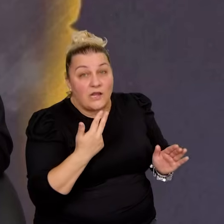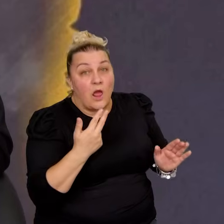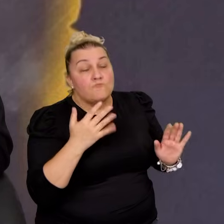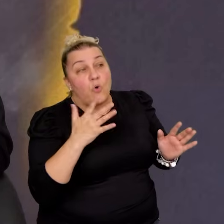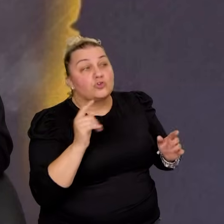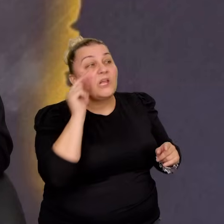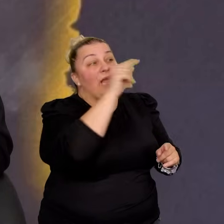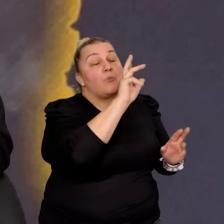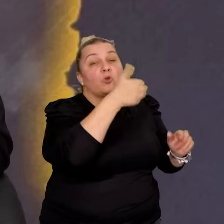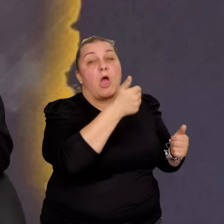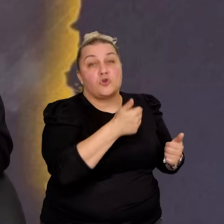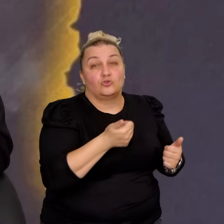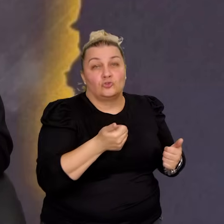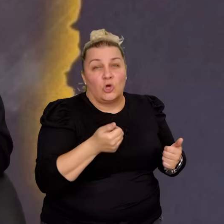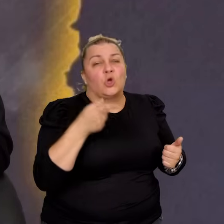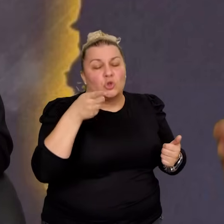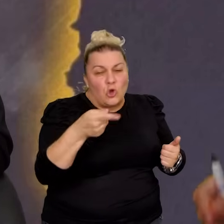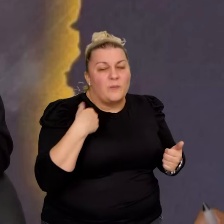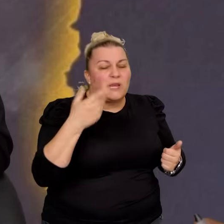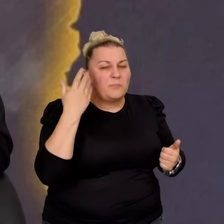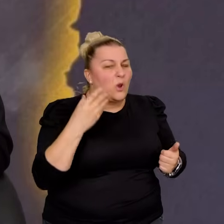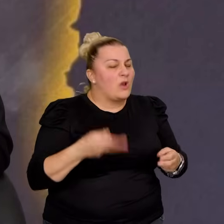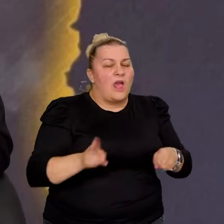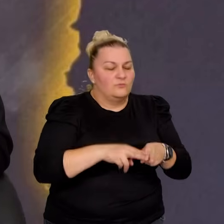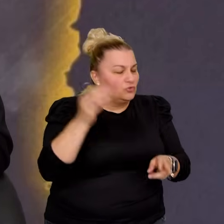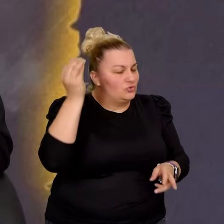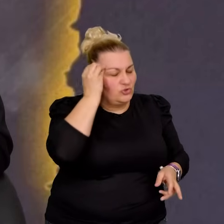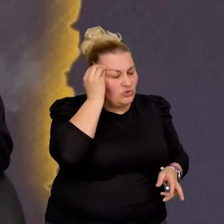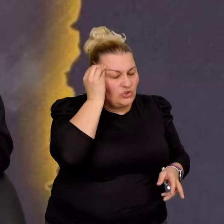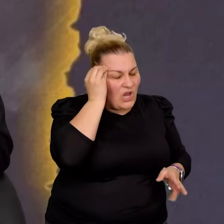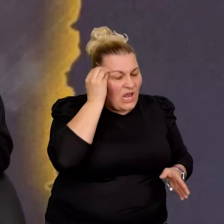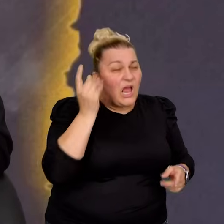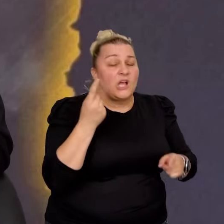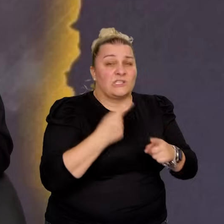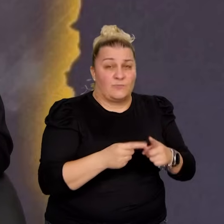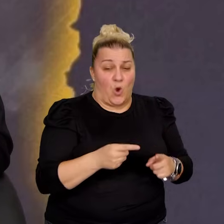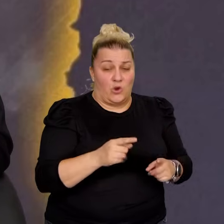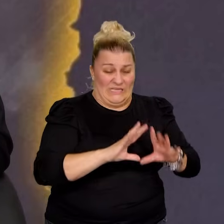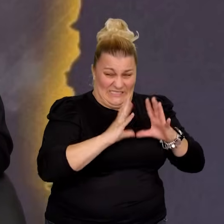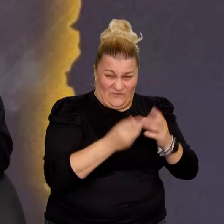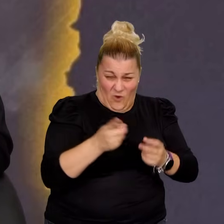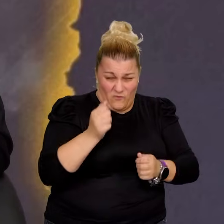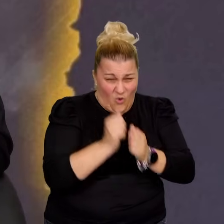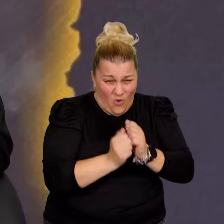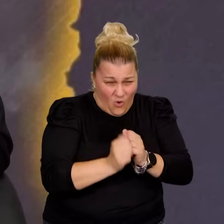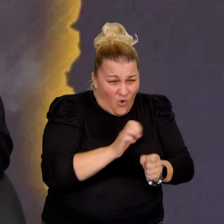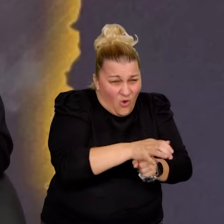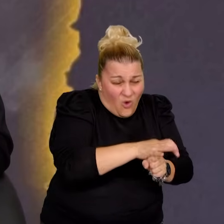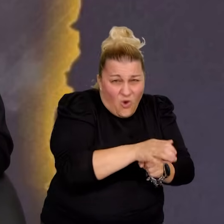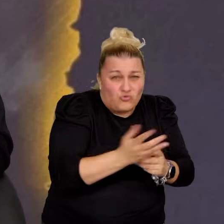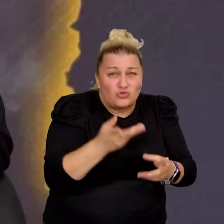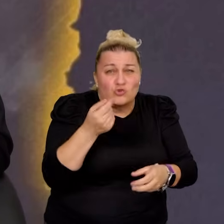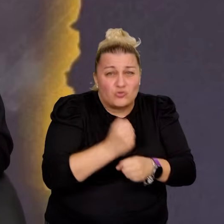je još neko tamo ostao. To mi je onako ostalo u sjećanju, jer pored svog tog zvjerstva koje su